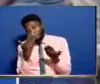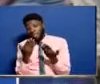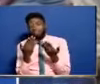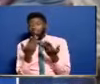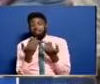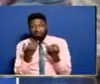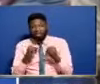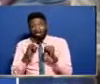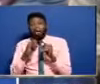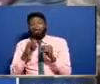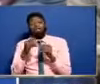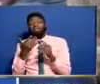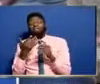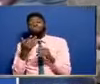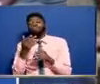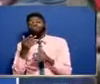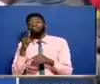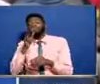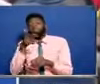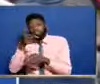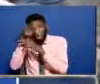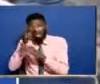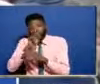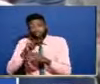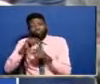mazoezi na hiyo bunduki,